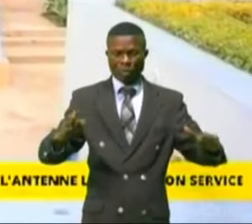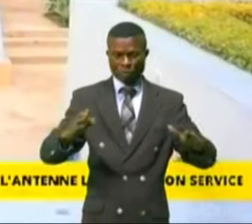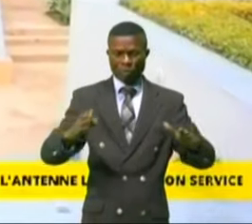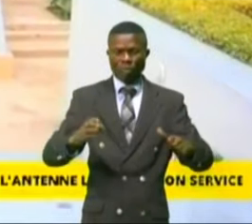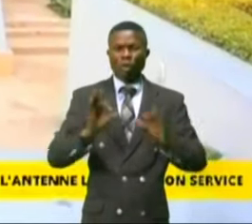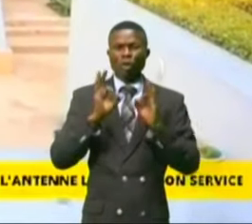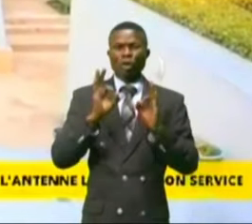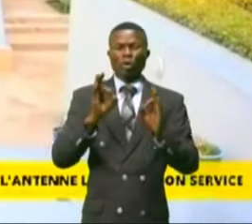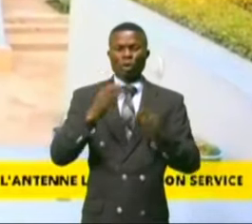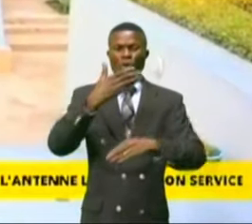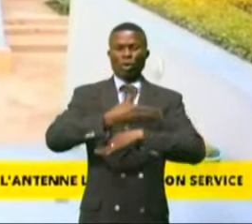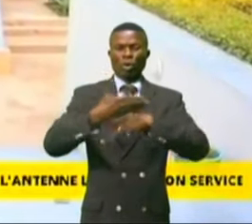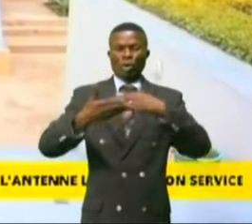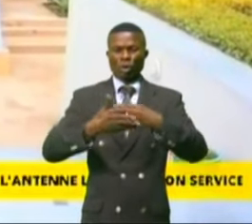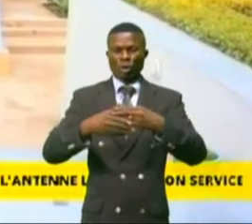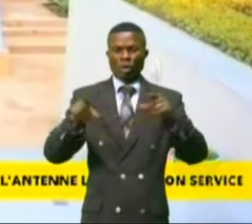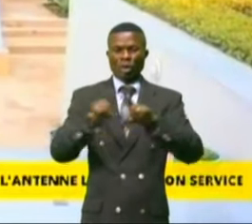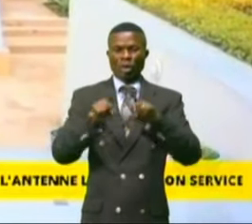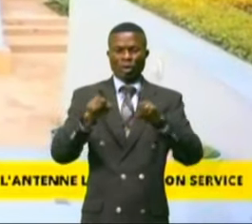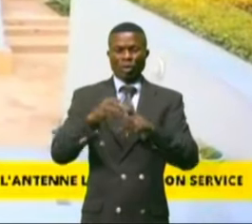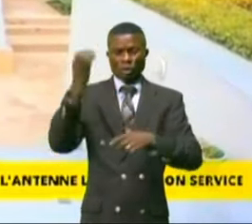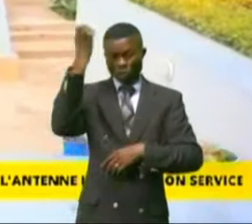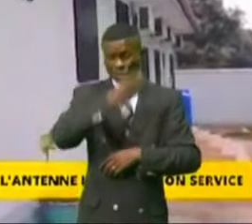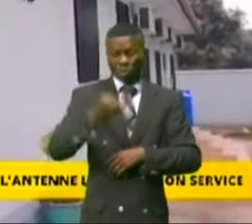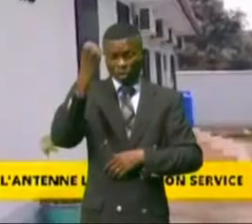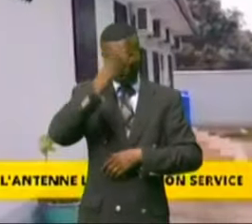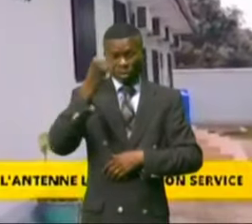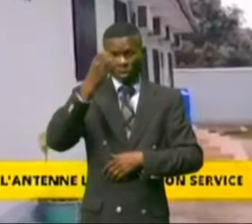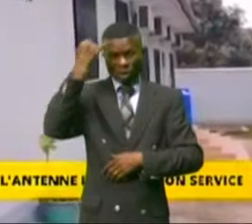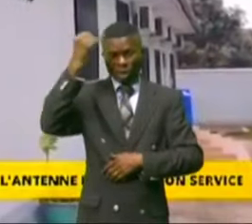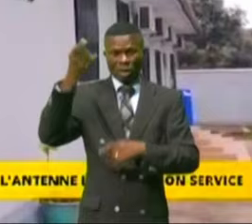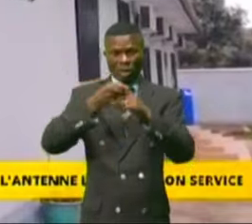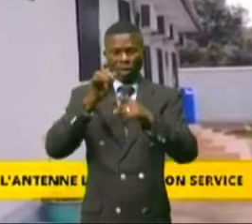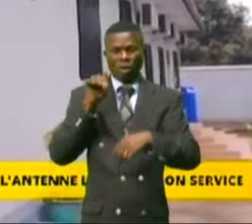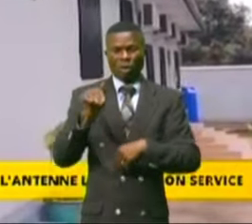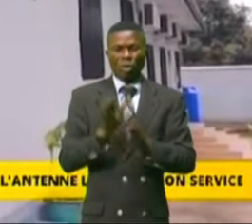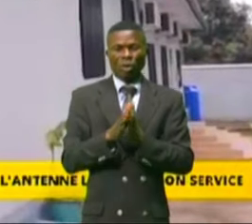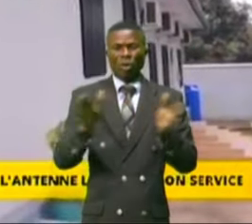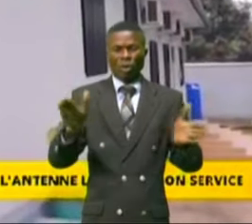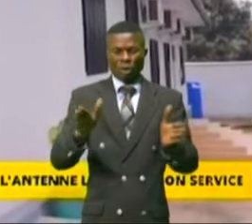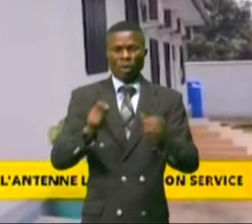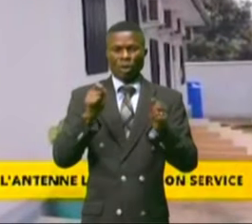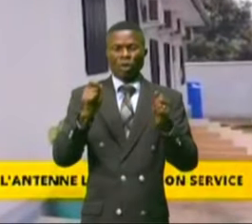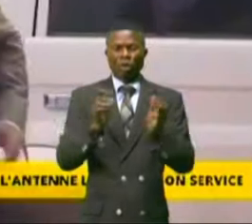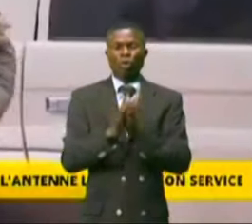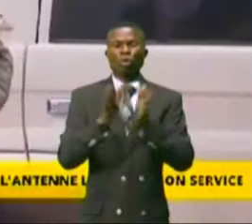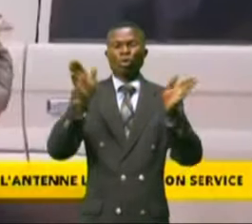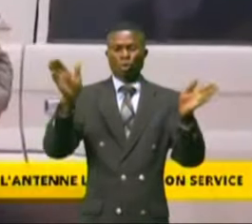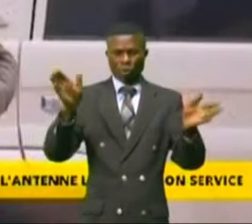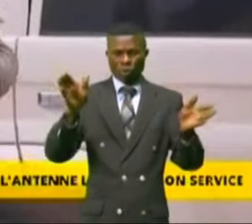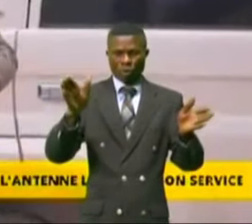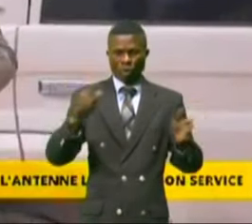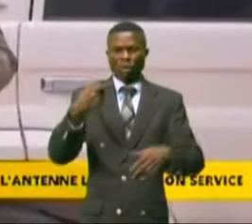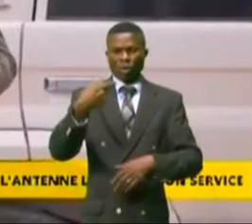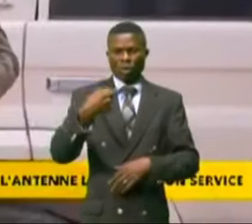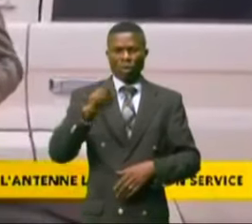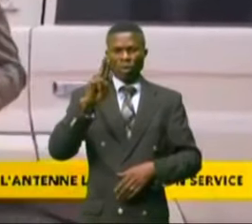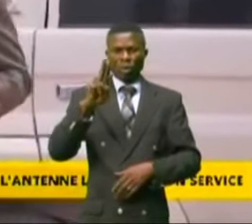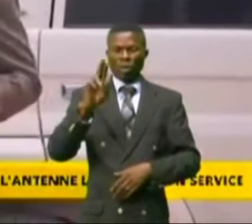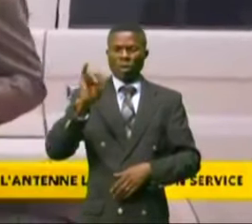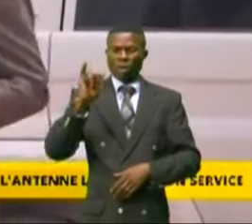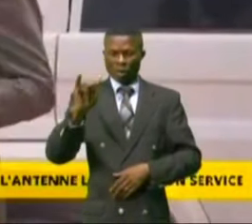neuf, construit selon les standards modernes, est une initiative du directeur général du journal officiel, Guy Kabombo